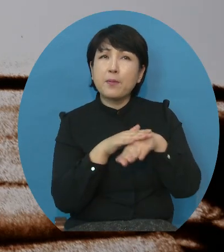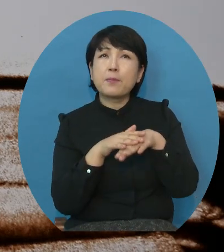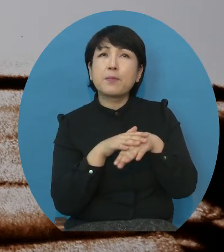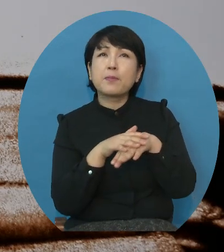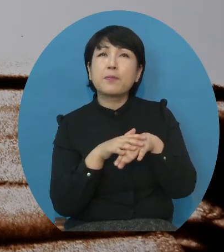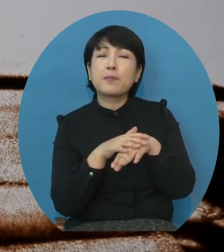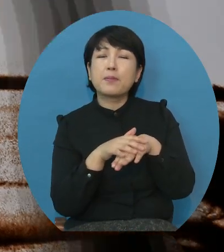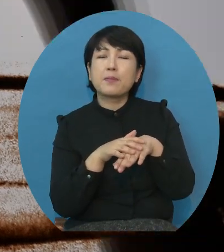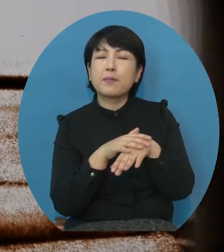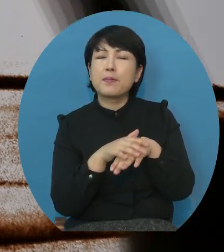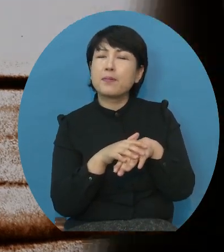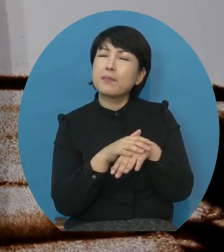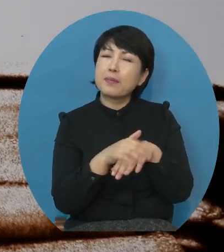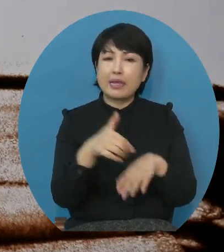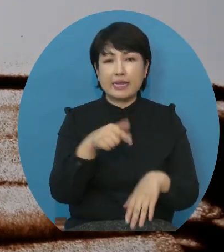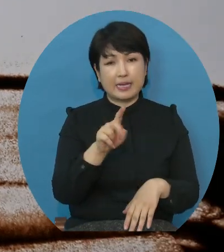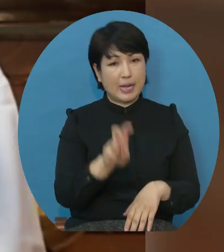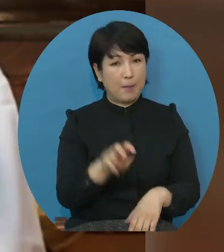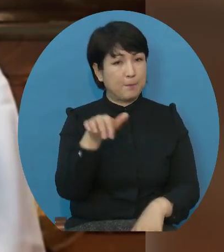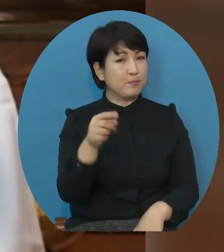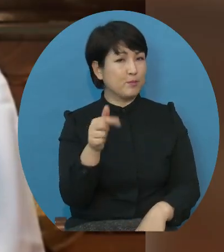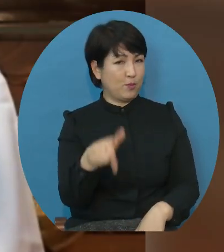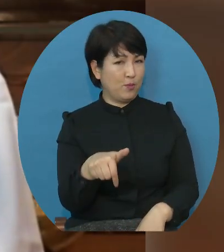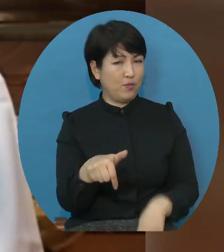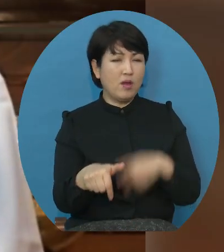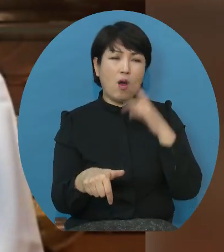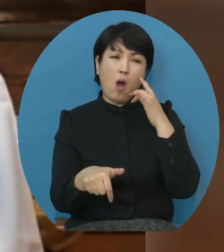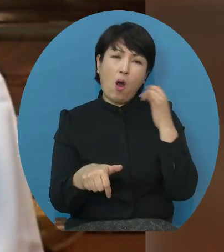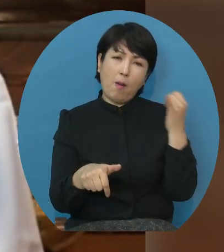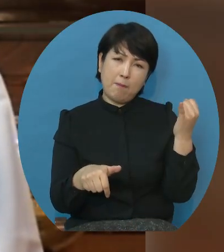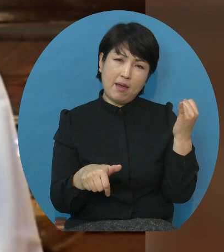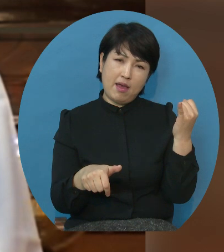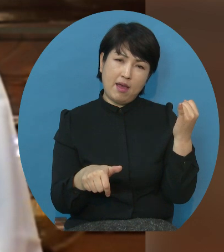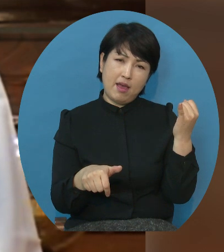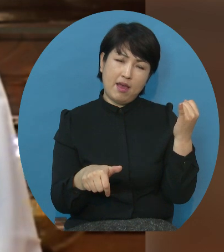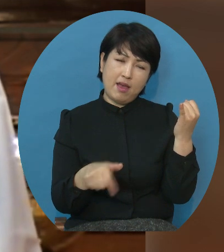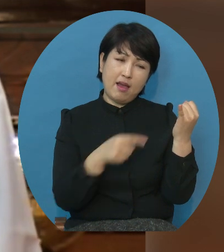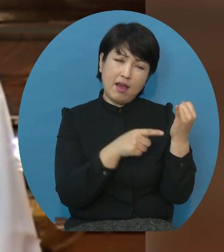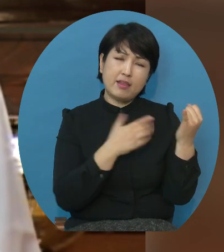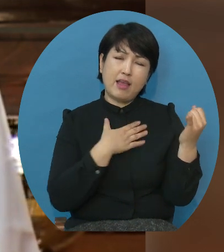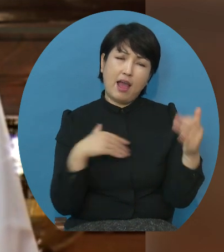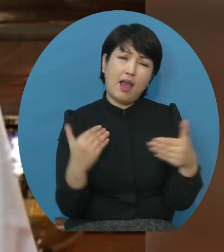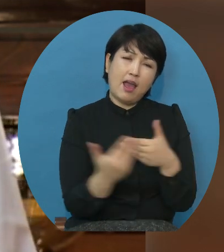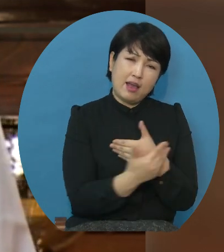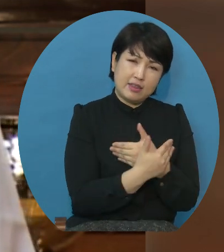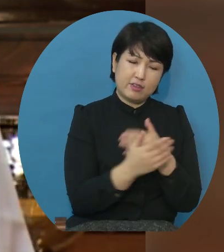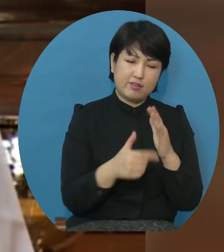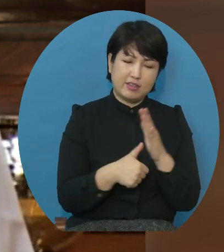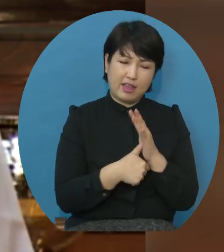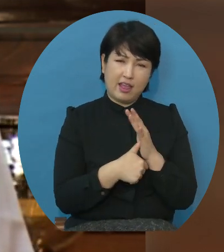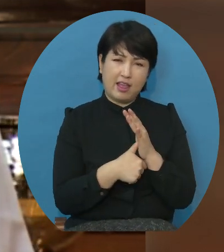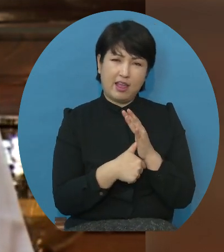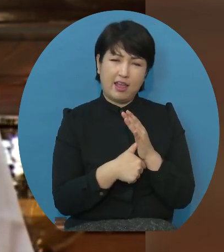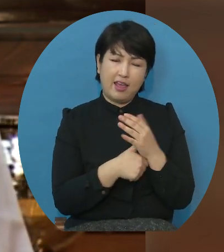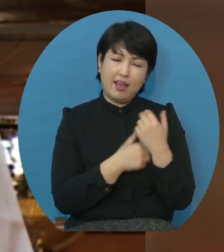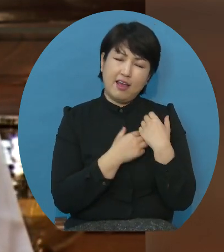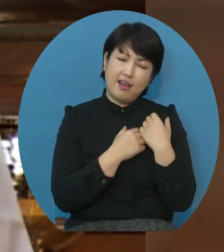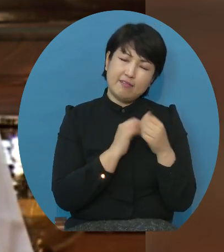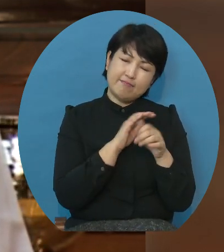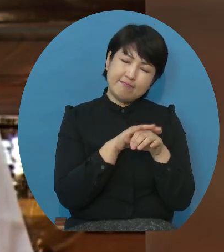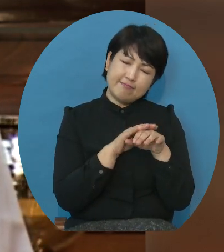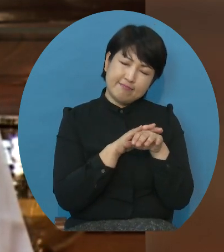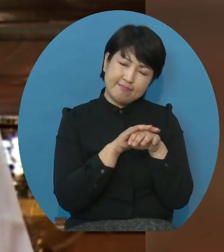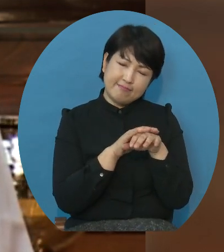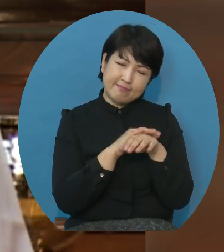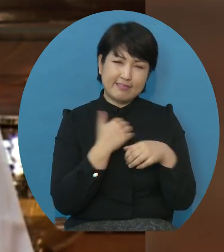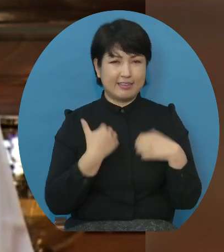촉감 이란 감촉이 다 어머니 품에 안긴 그 아이의 그 기쁨이 어떤